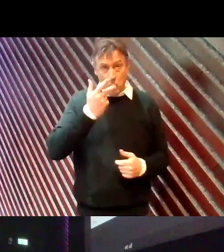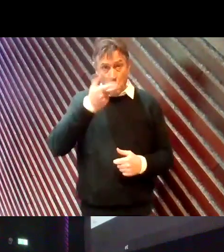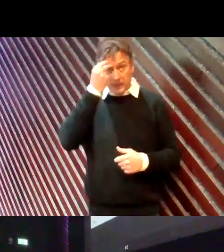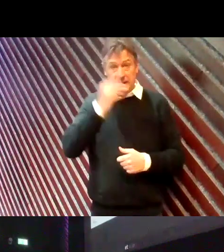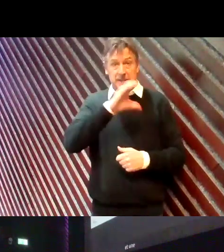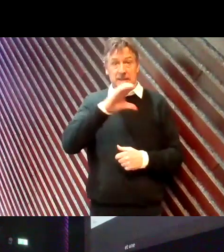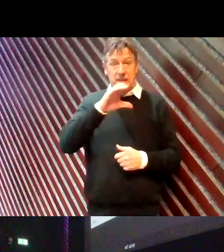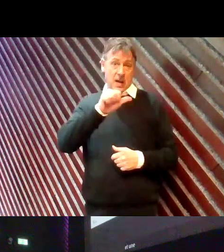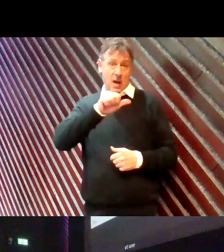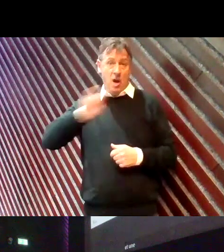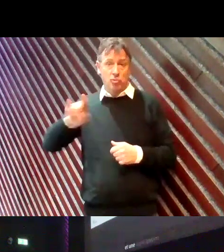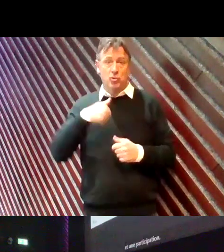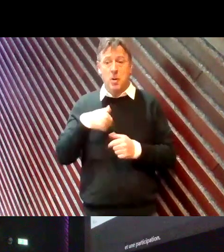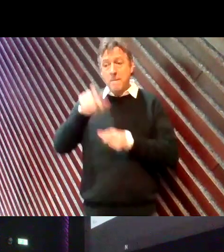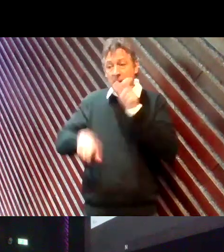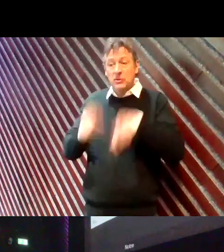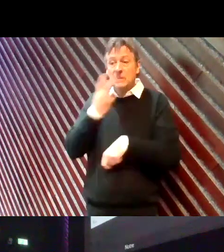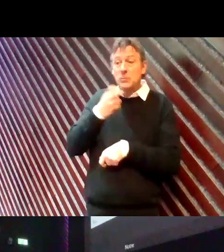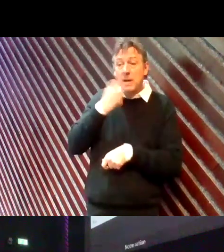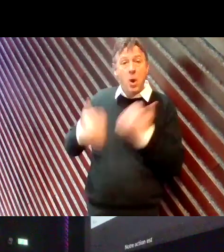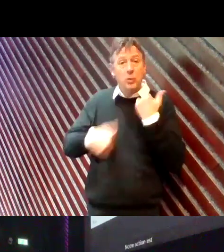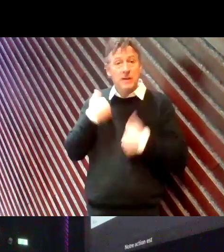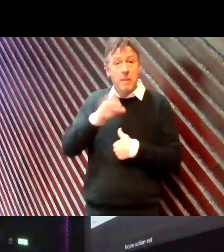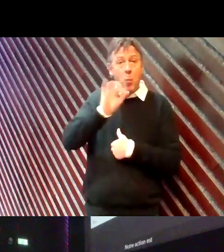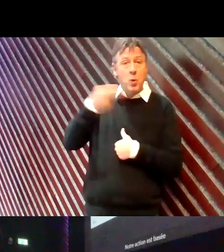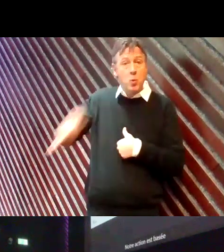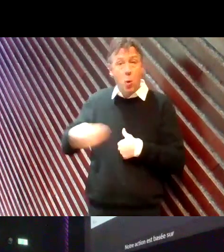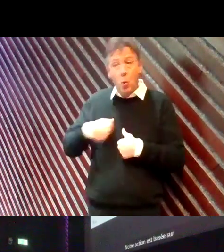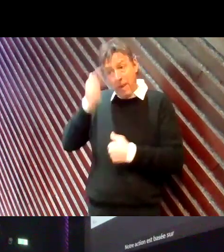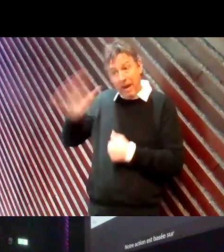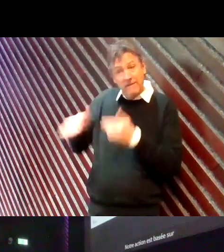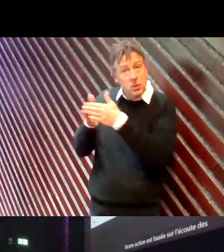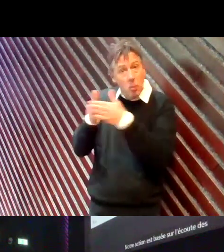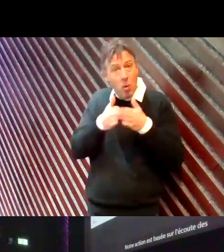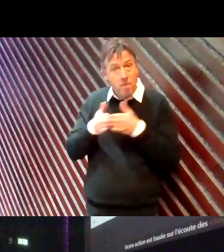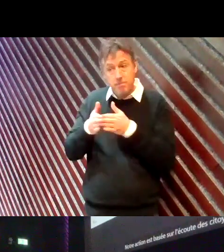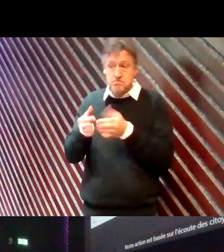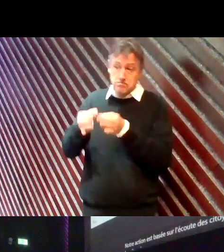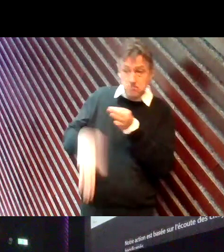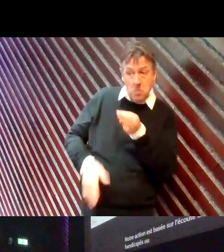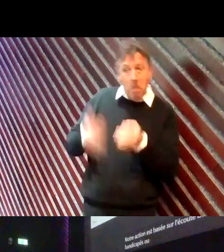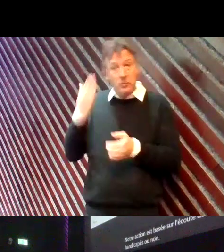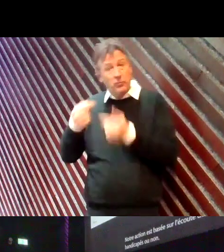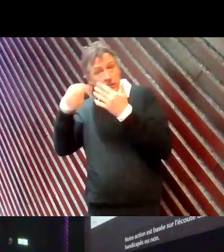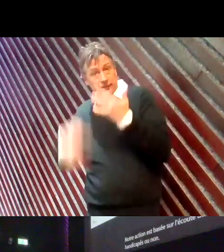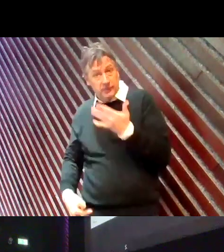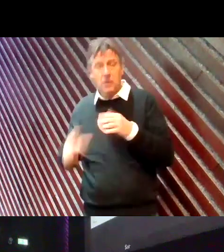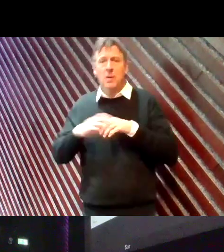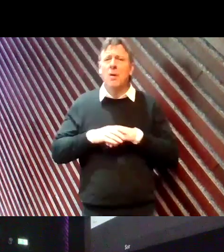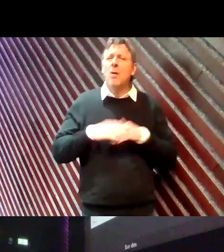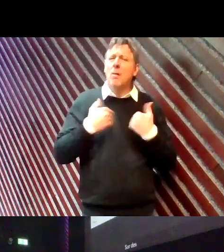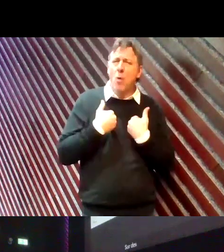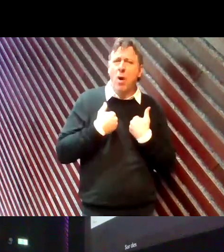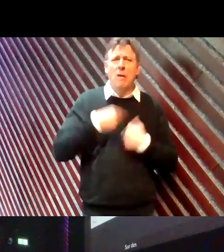des citoyens qui sont handicapés ou non, d'ailleurs. Sur des demandes très concrètes. Donc moi, je ne pas vous parler de grands discours, je vais être